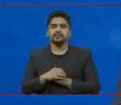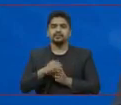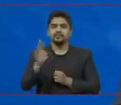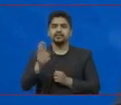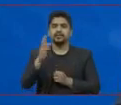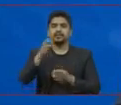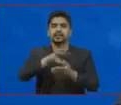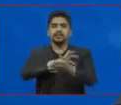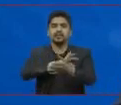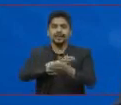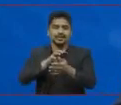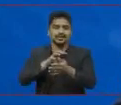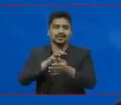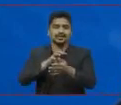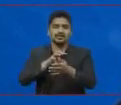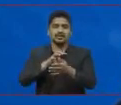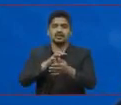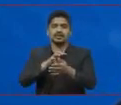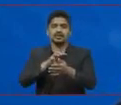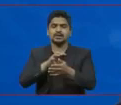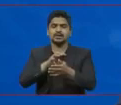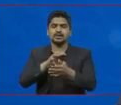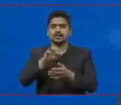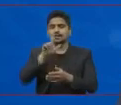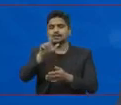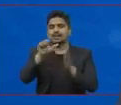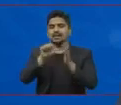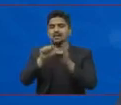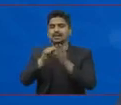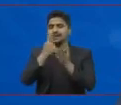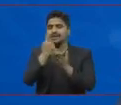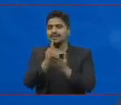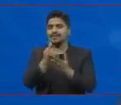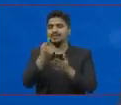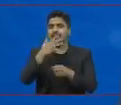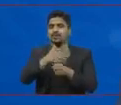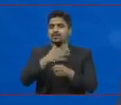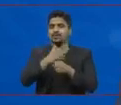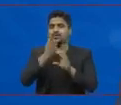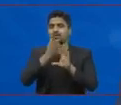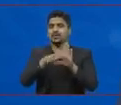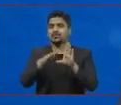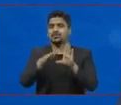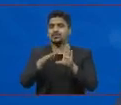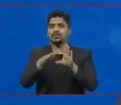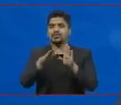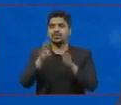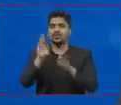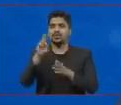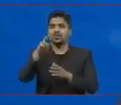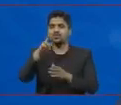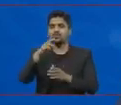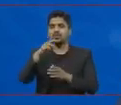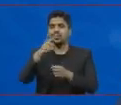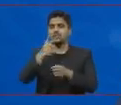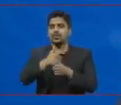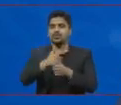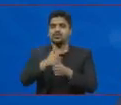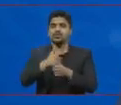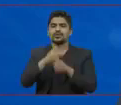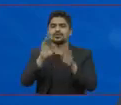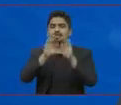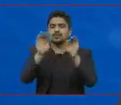बागमती प्रदेशका 7 जिल्ला काठमाडौँ, भक्तपुर, ललितपुर, रसुवा, नुवाकोट,